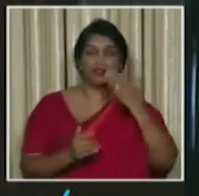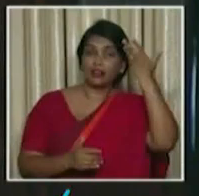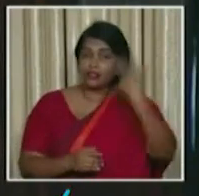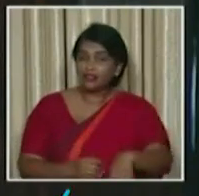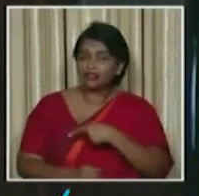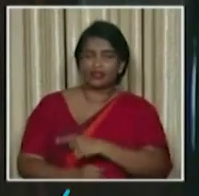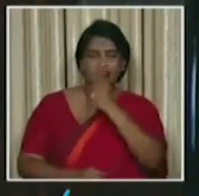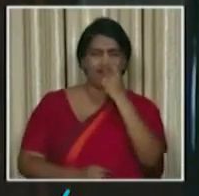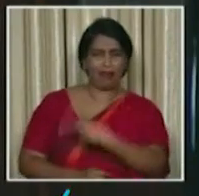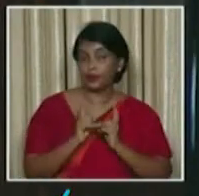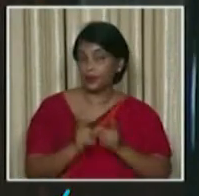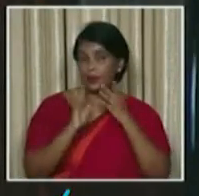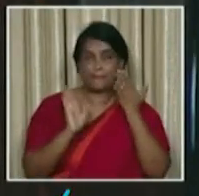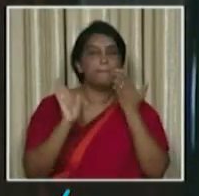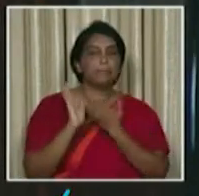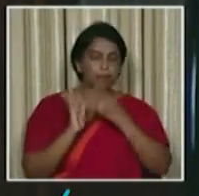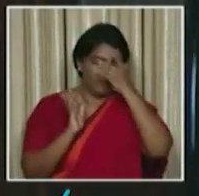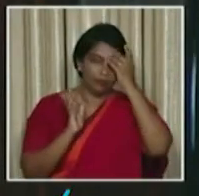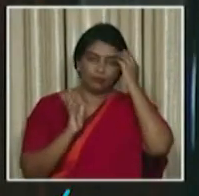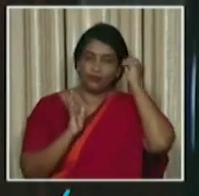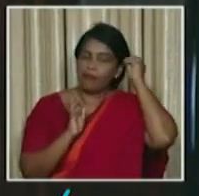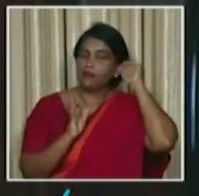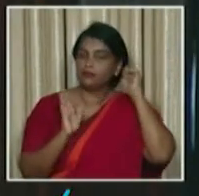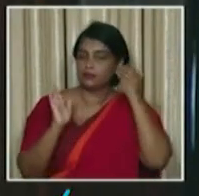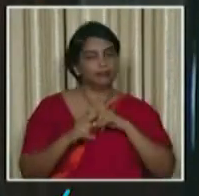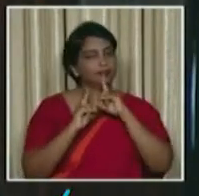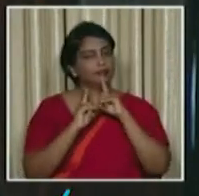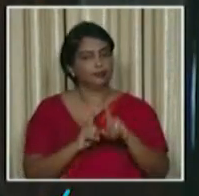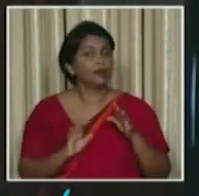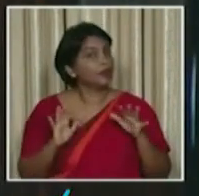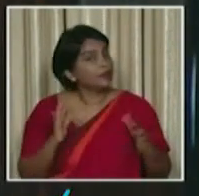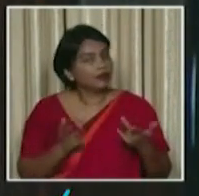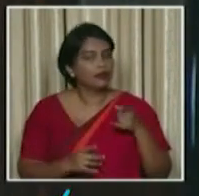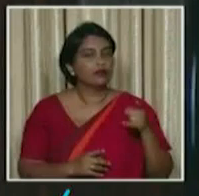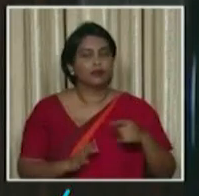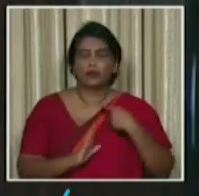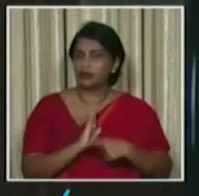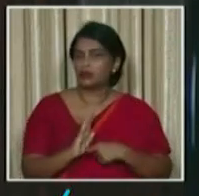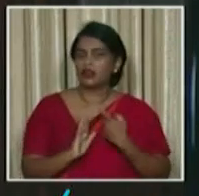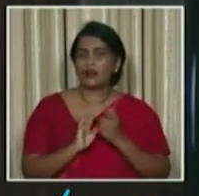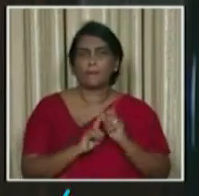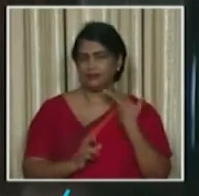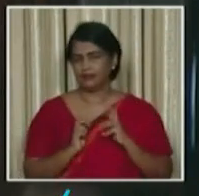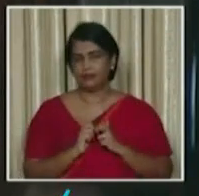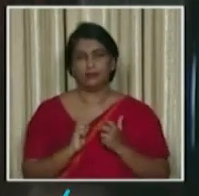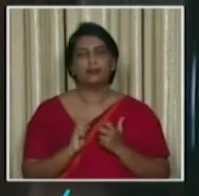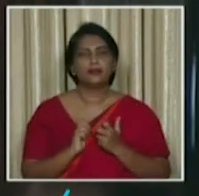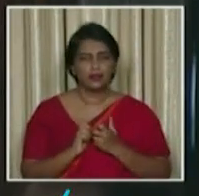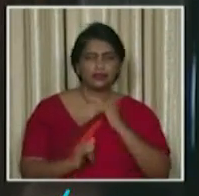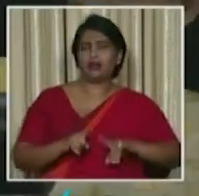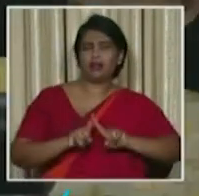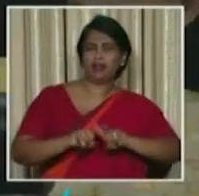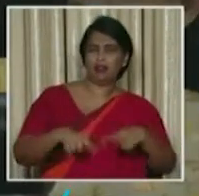මලගෙදර දෙවෙනි දඬ වැටෙනා වගේ වැඩක්. ඒ නිසා මේක සම්බන්ධව යම් ඩෙෆිනිෂන් එකක් ගන්න නැත්නම් මුළු රටම පාර්ලිමේන්තුව සම්බන්ධව